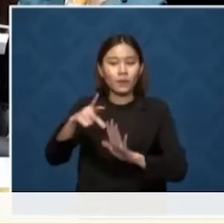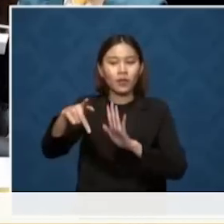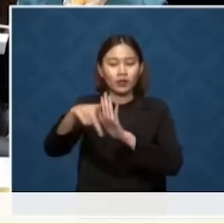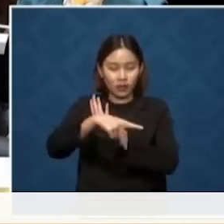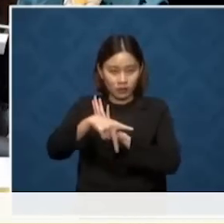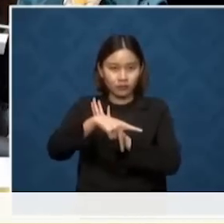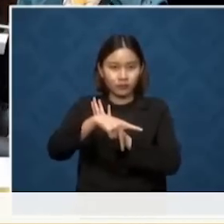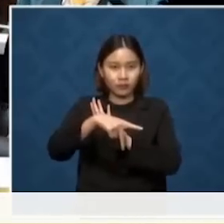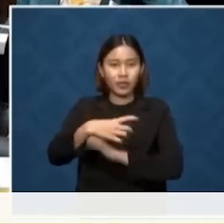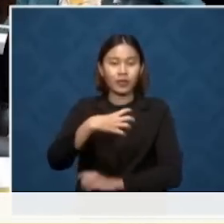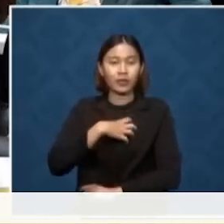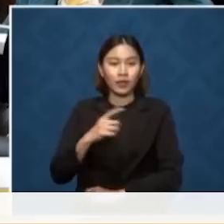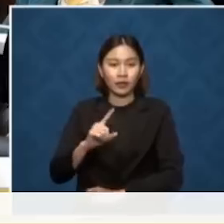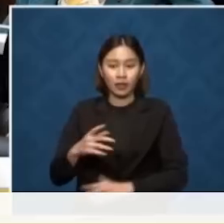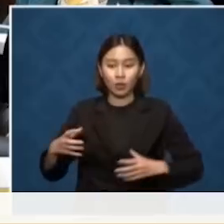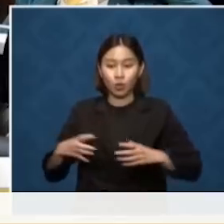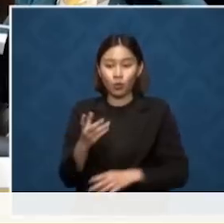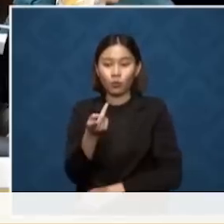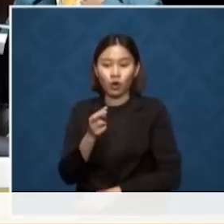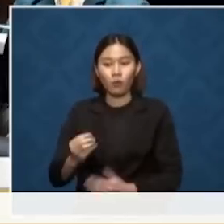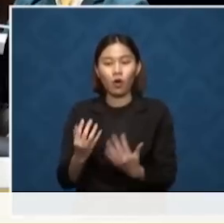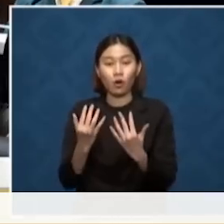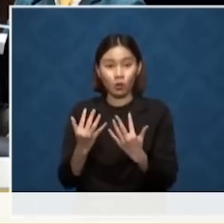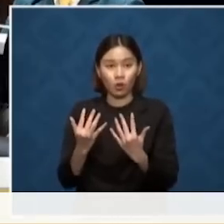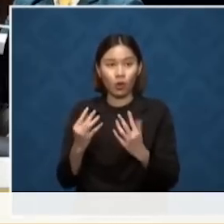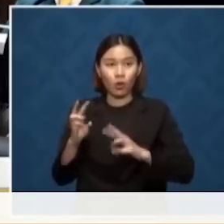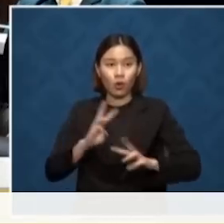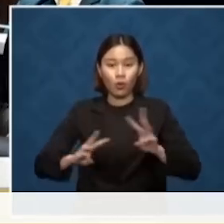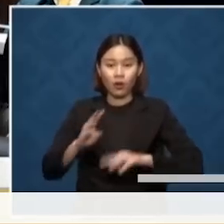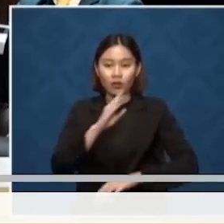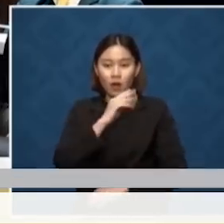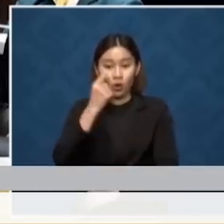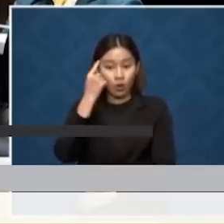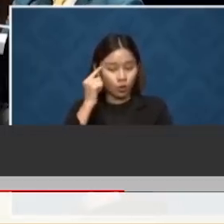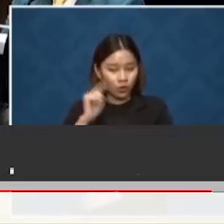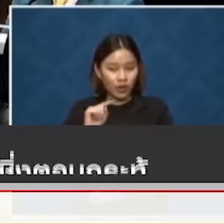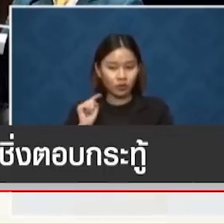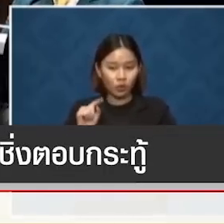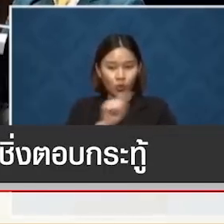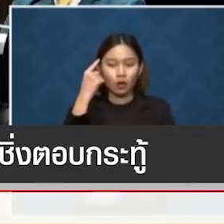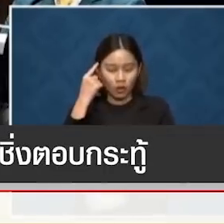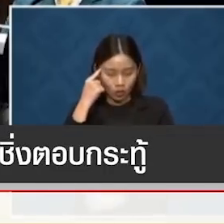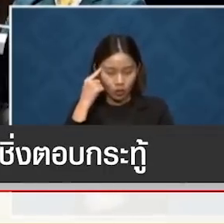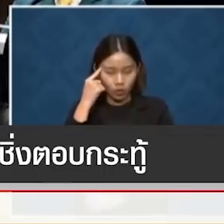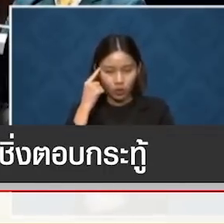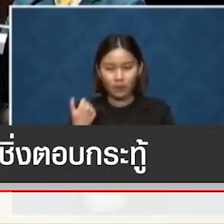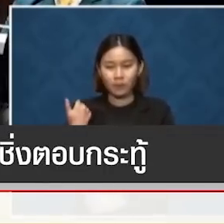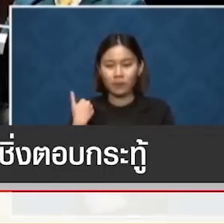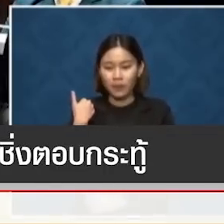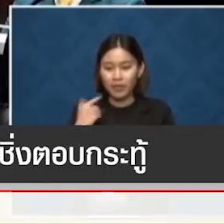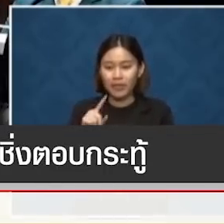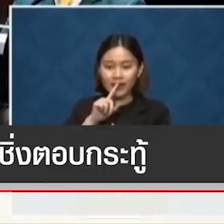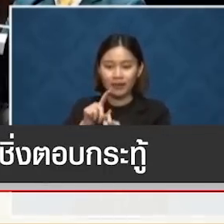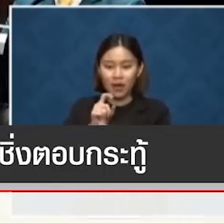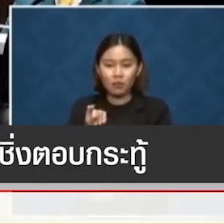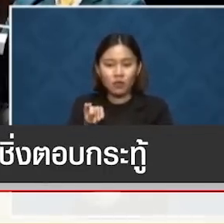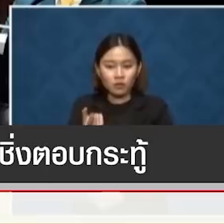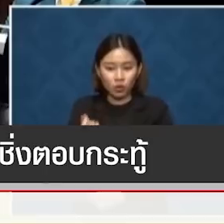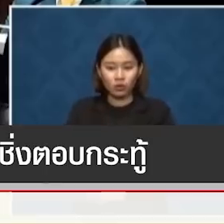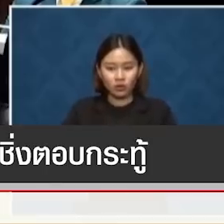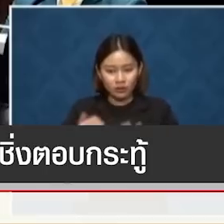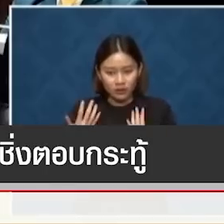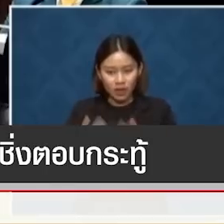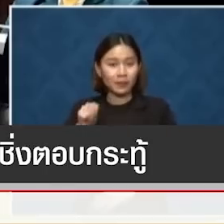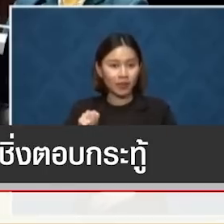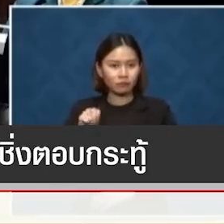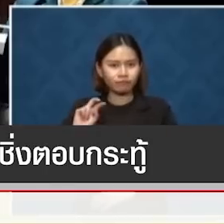นี่ยนะครับอยากให้ทางคณะรัฐมนตรีสแตนบายเอาไว้การที่รู้อยู่แก่ใจว่าวันพฤหัสบดีเนี่ยจะมีกระทู้สดนะครับแล้วปรากฏว่าก็ไปทำนั